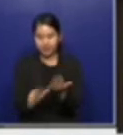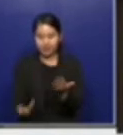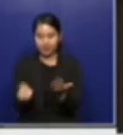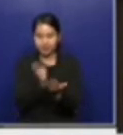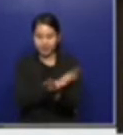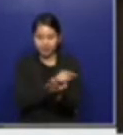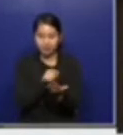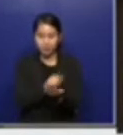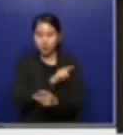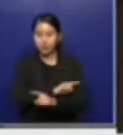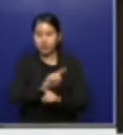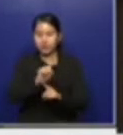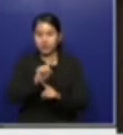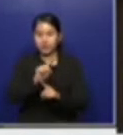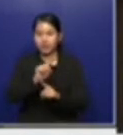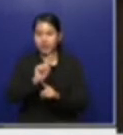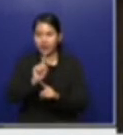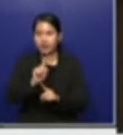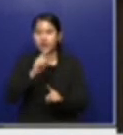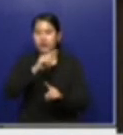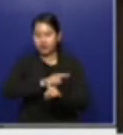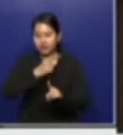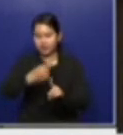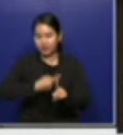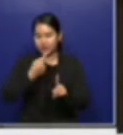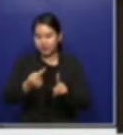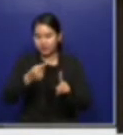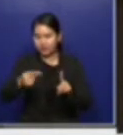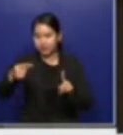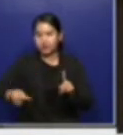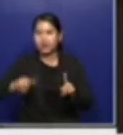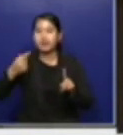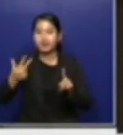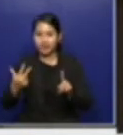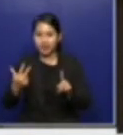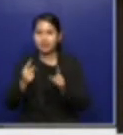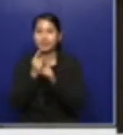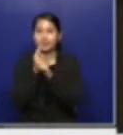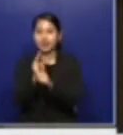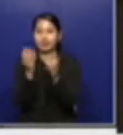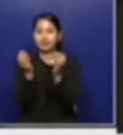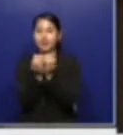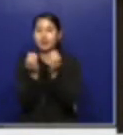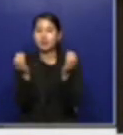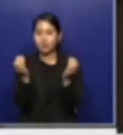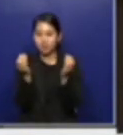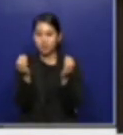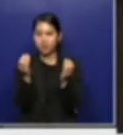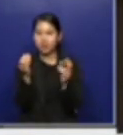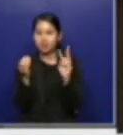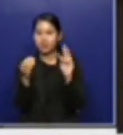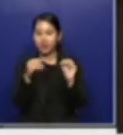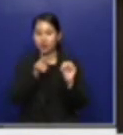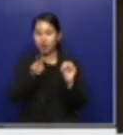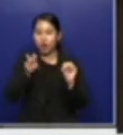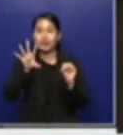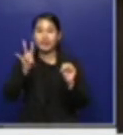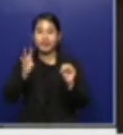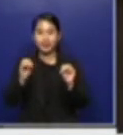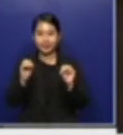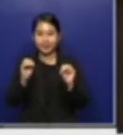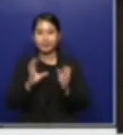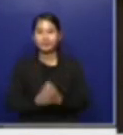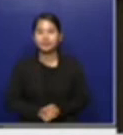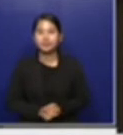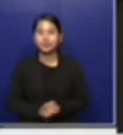แต่วันที่มกราถึงมีนา63ตามมัตตนูลที่270ท่านประธาน